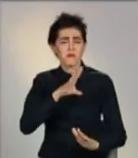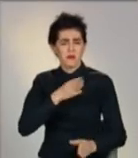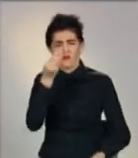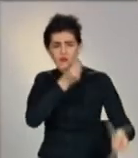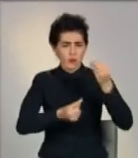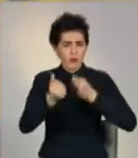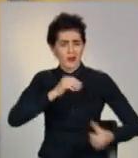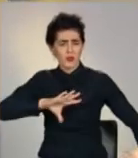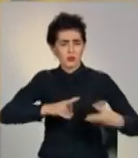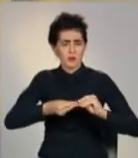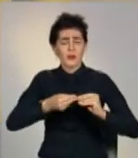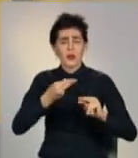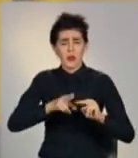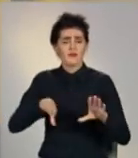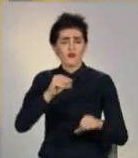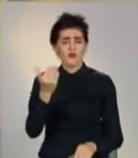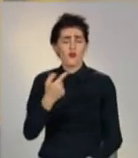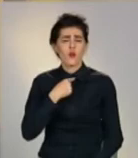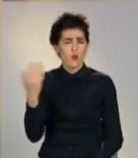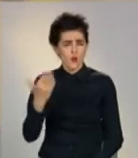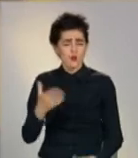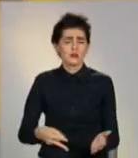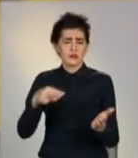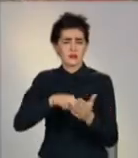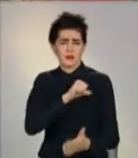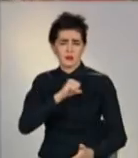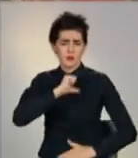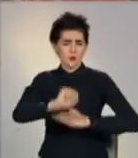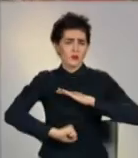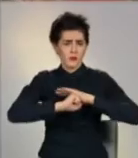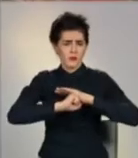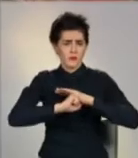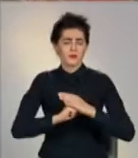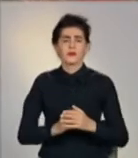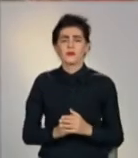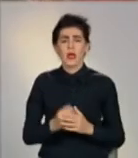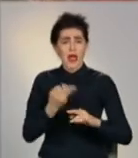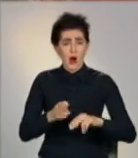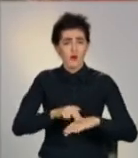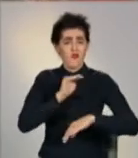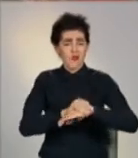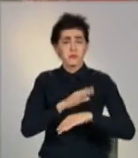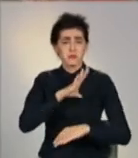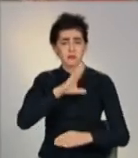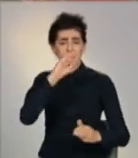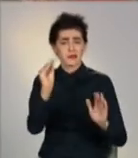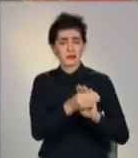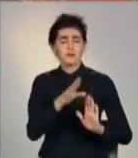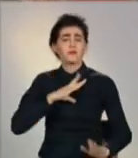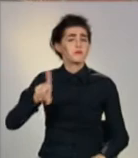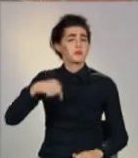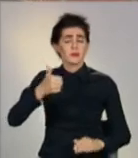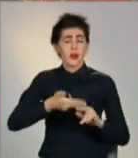сфабрикувати результати. Ці голоси і могли стати вирішальними. Ці факти були скриті. Именно тогда, в первинный, потому